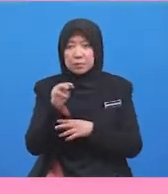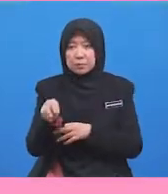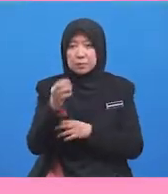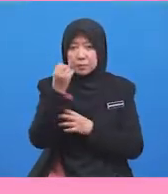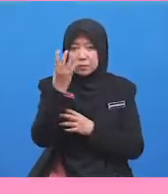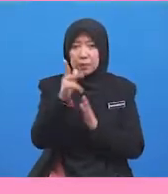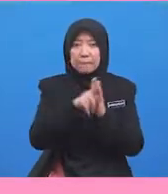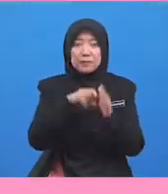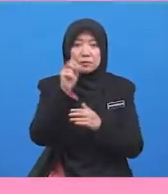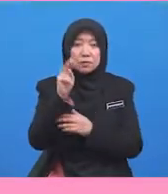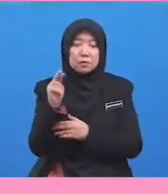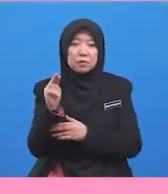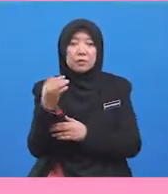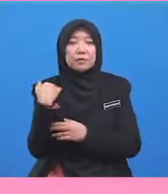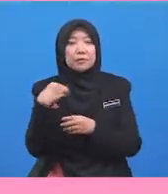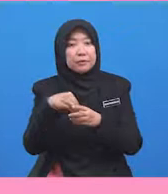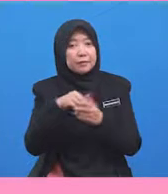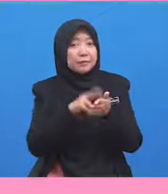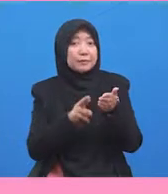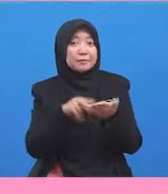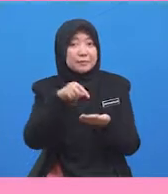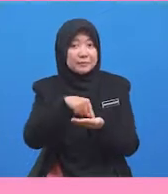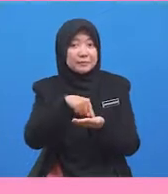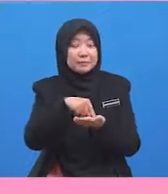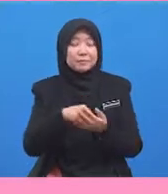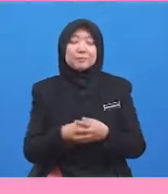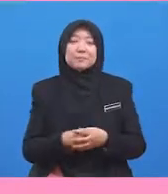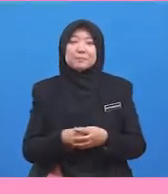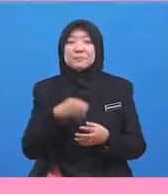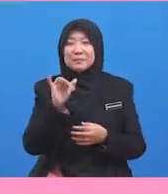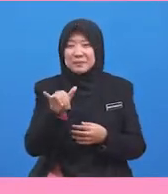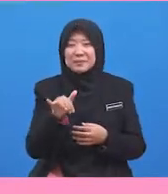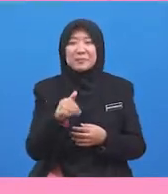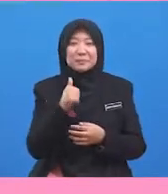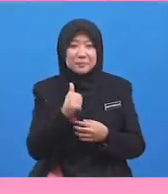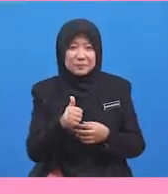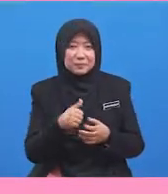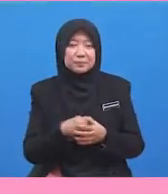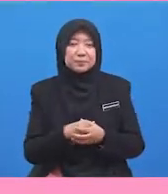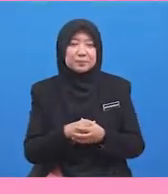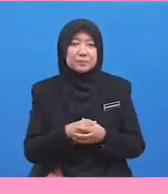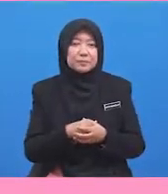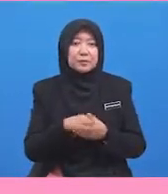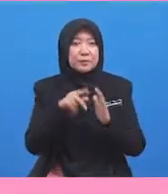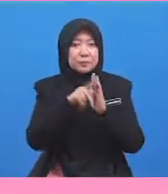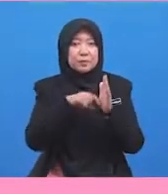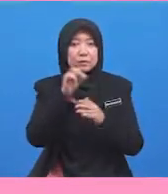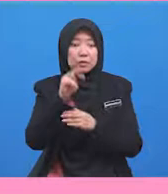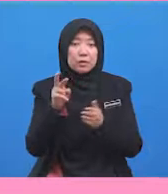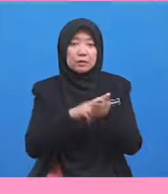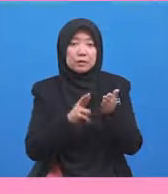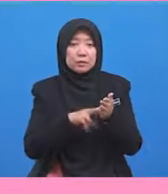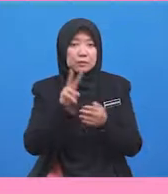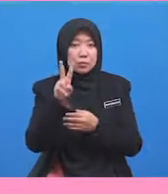tekan persoalan yang terdapat pada rangka ini Iya bagus persoalan yang terdapat pada rangka